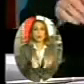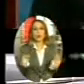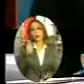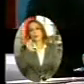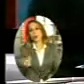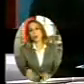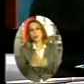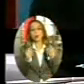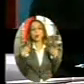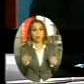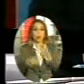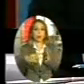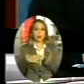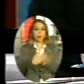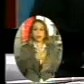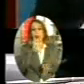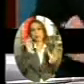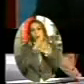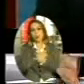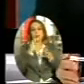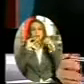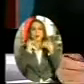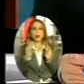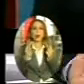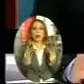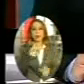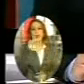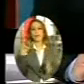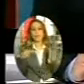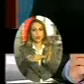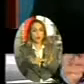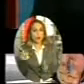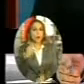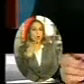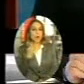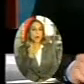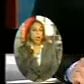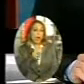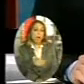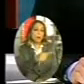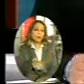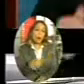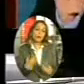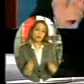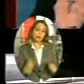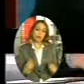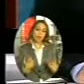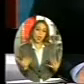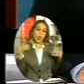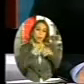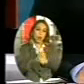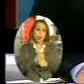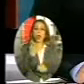בבוקר. כאן בתוכנית הזו, אתמול בערב, דיברנו עם אחד הבכירים בחברת החשמל, שאמרנו שזה עניין של שעות, שעוד הלילה,